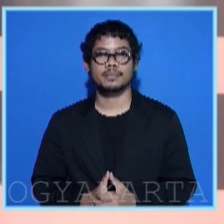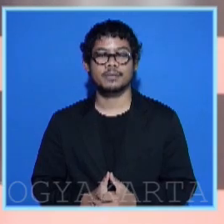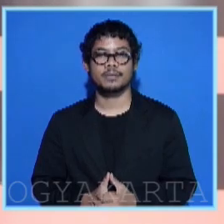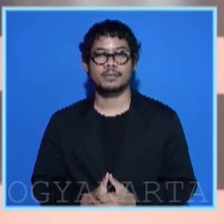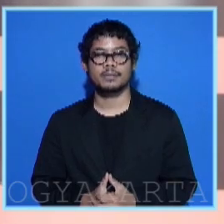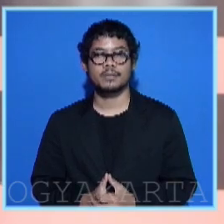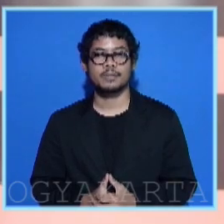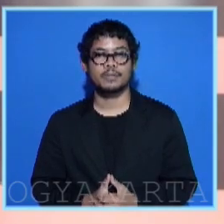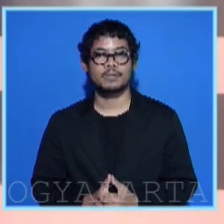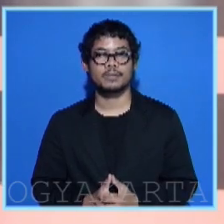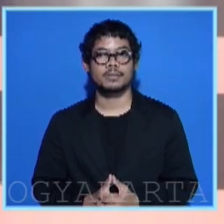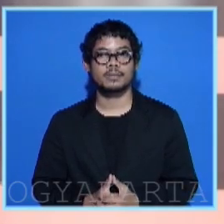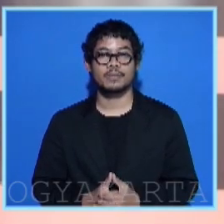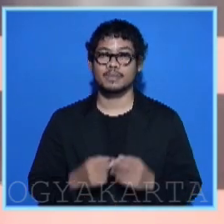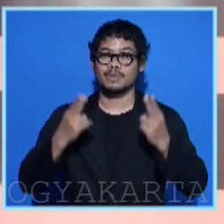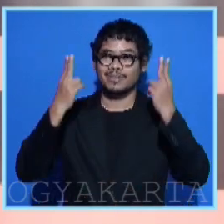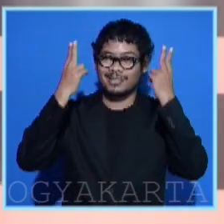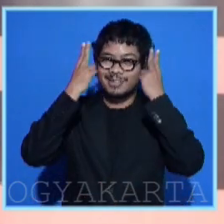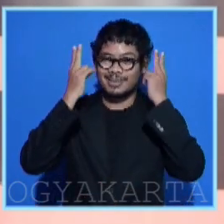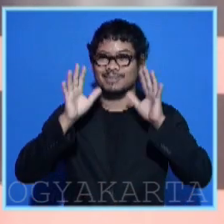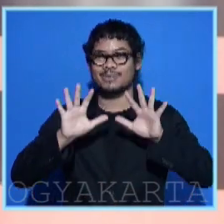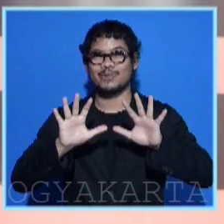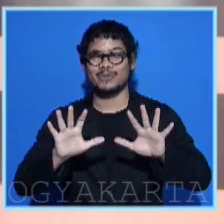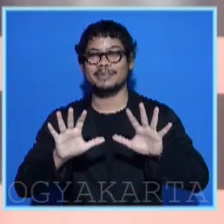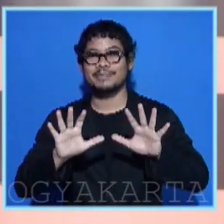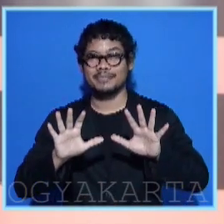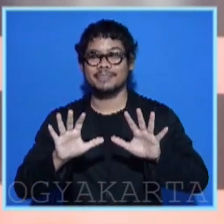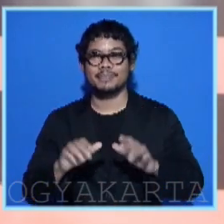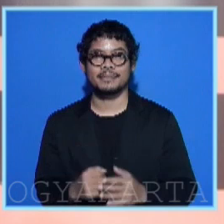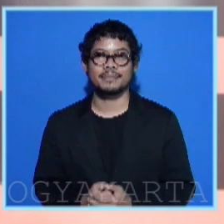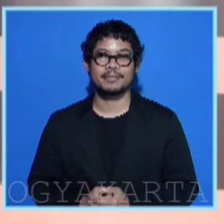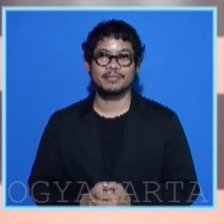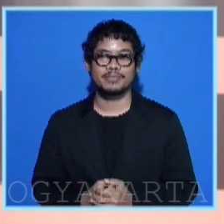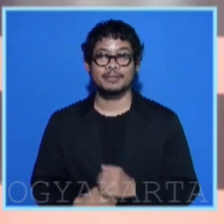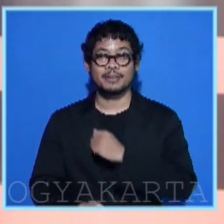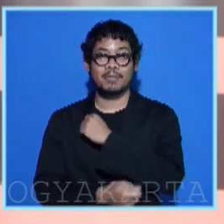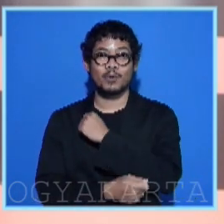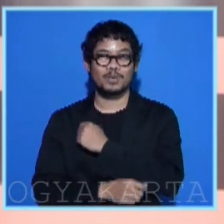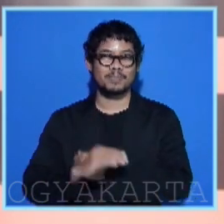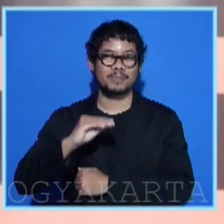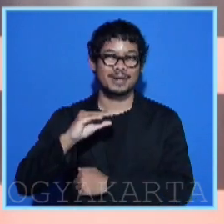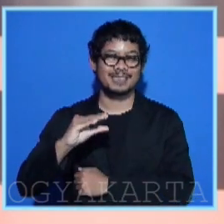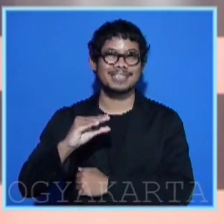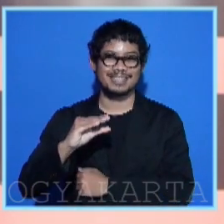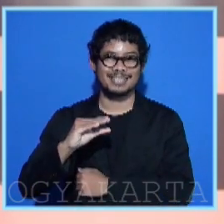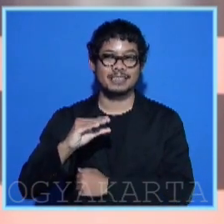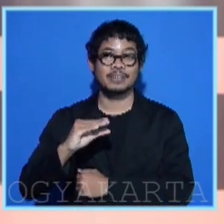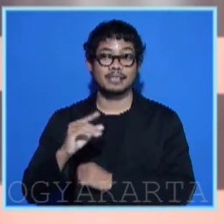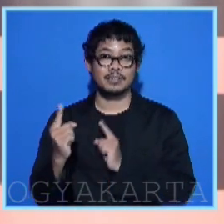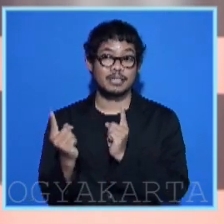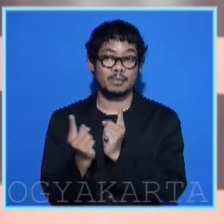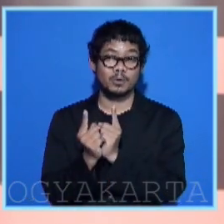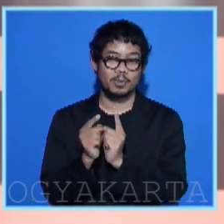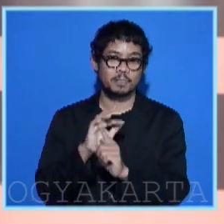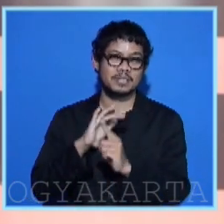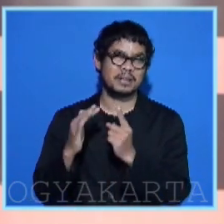Sementara itu, Saudara Gubernur DIY Sri Sultan Hamengkubuwono X, Sabtu pagi kembali menggelar Sopo Aruh di hadapan seluruh lurah